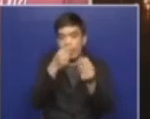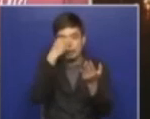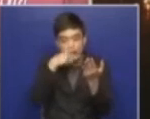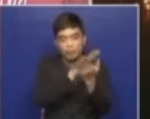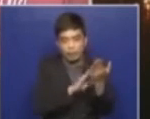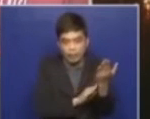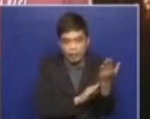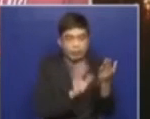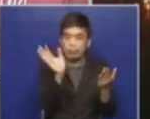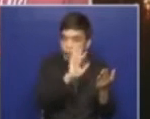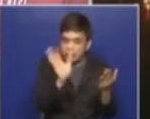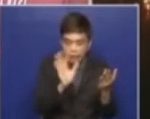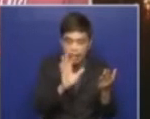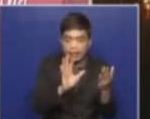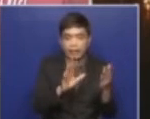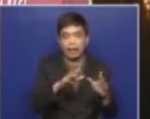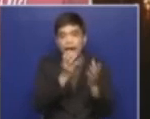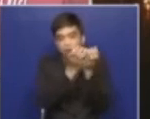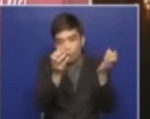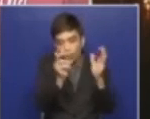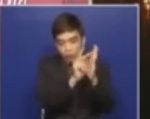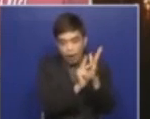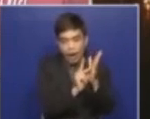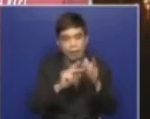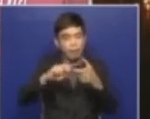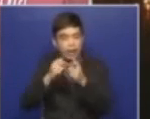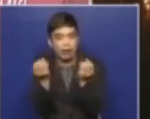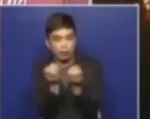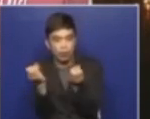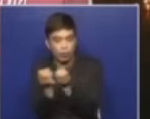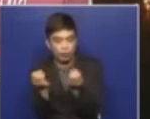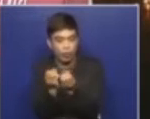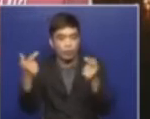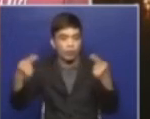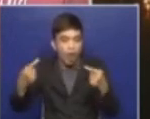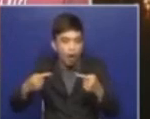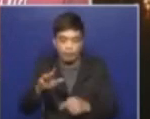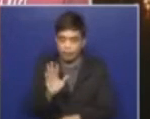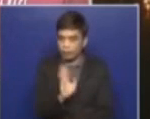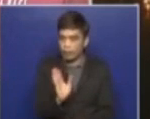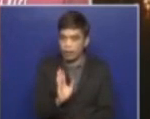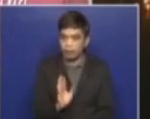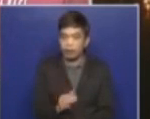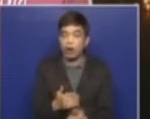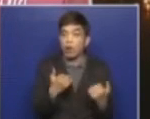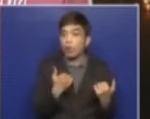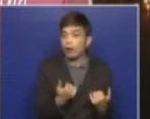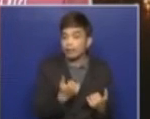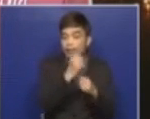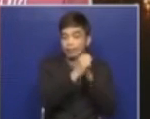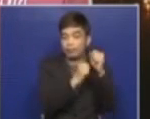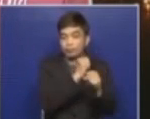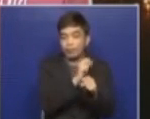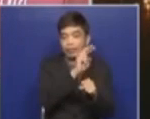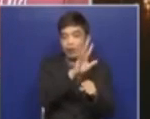ใช่เครื่องมือในการสร้างความแตกแยกในชาติแต่รัฐธรรมนูญฉบับนี้ค่ะเพิ่งเริ่มใช้บังคับได้เพียง